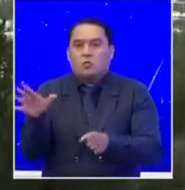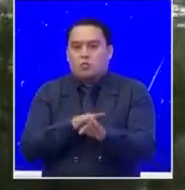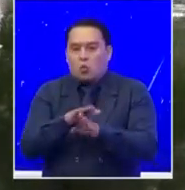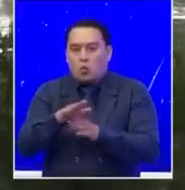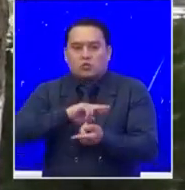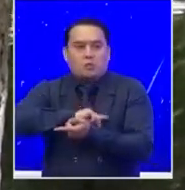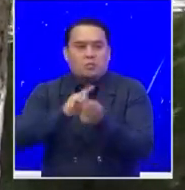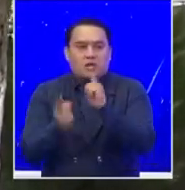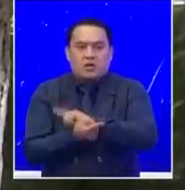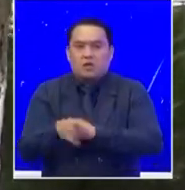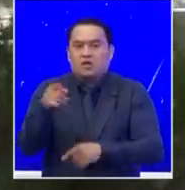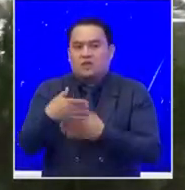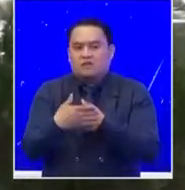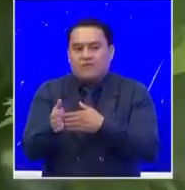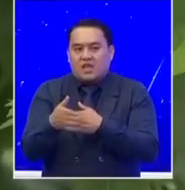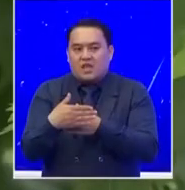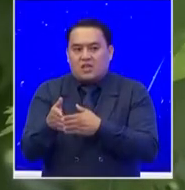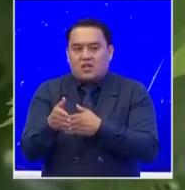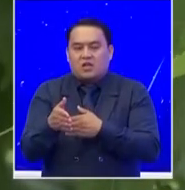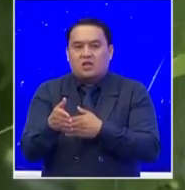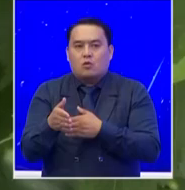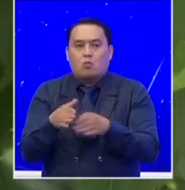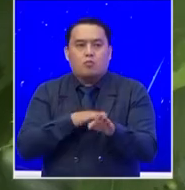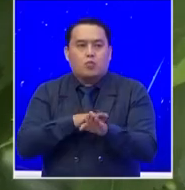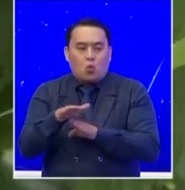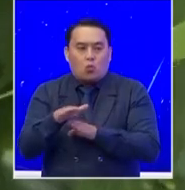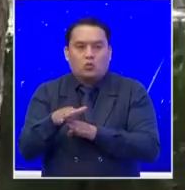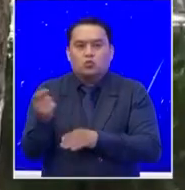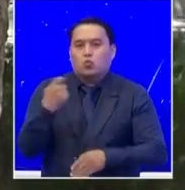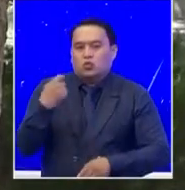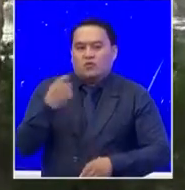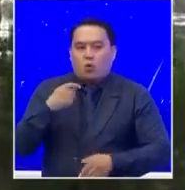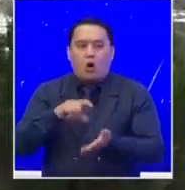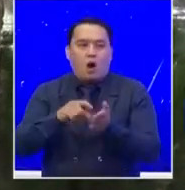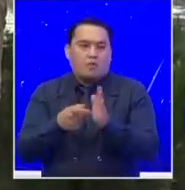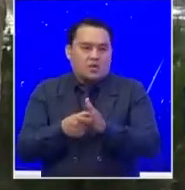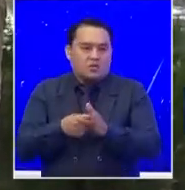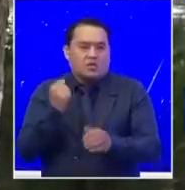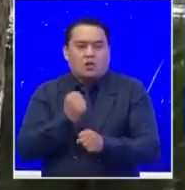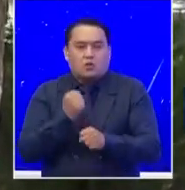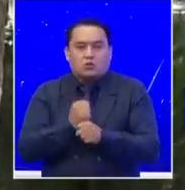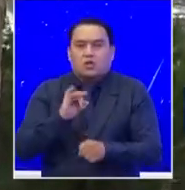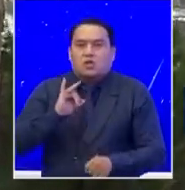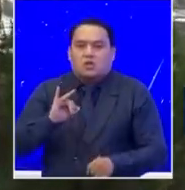все двери, затем полностью душевые кабины делаются. И